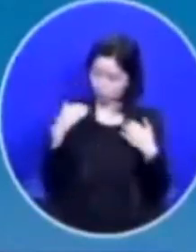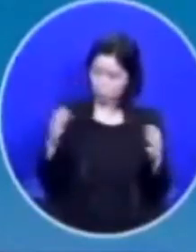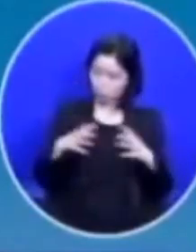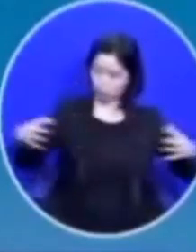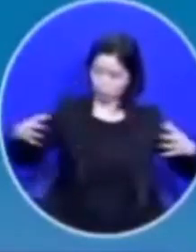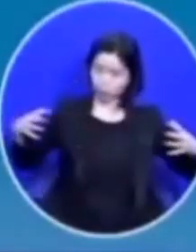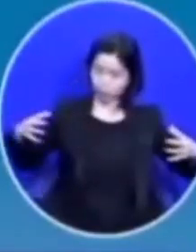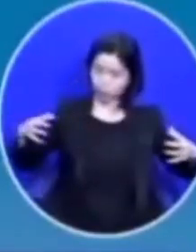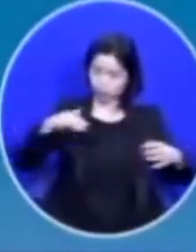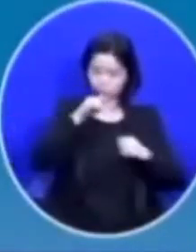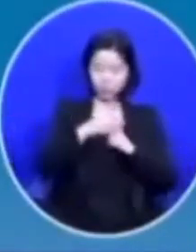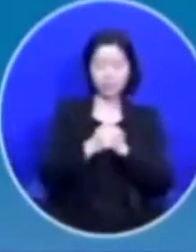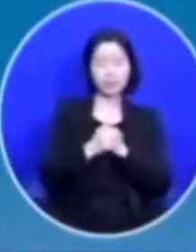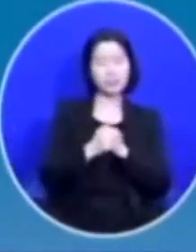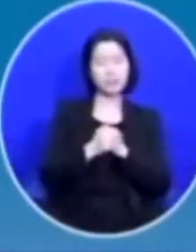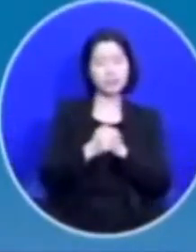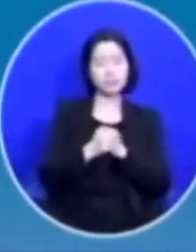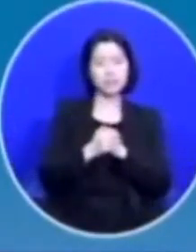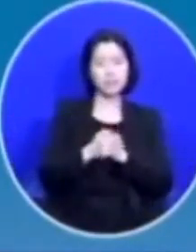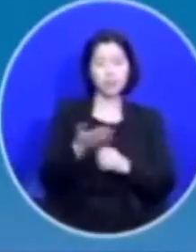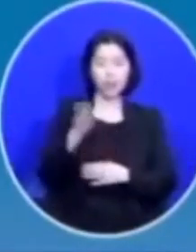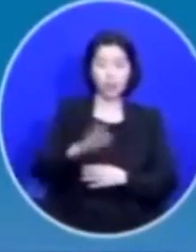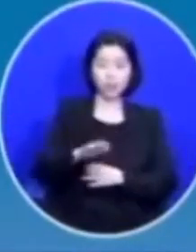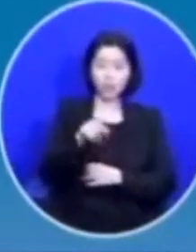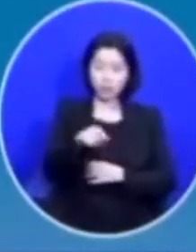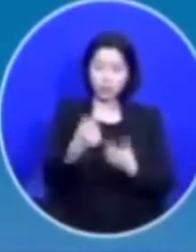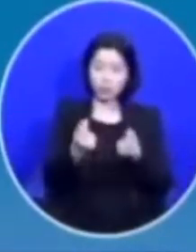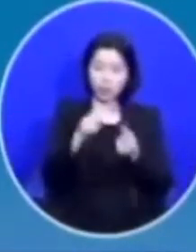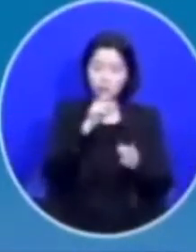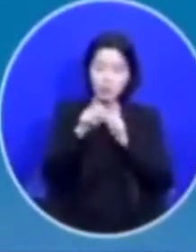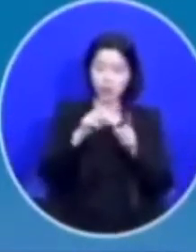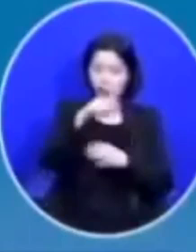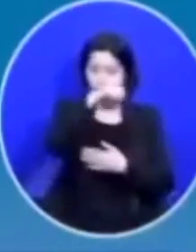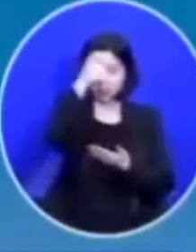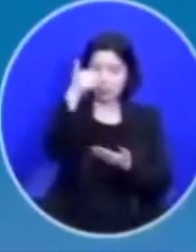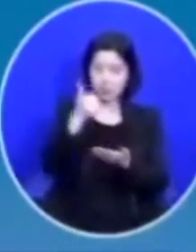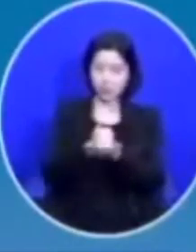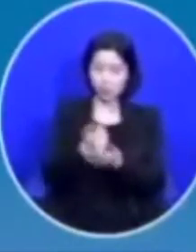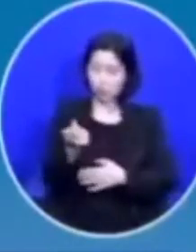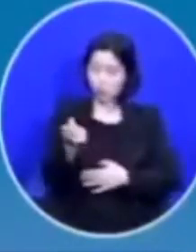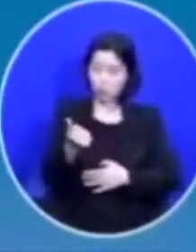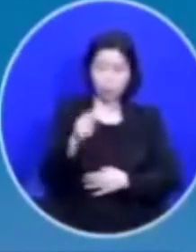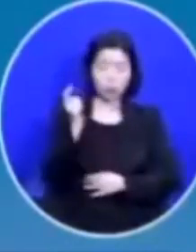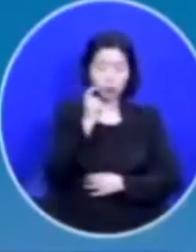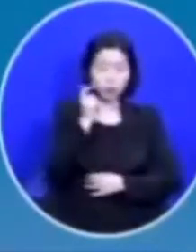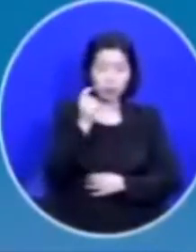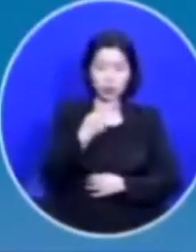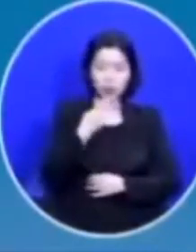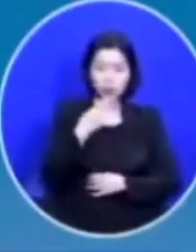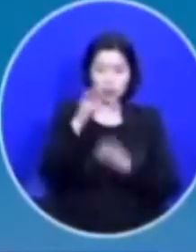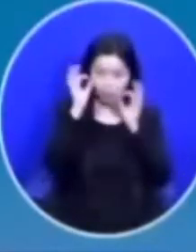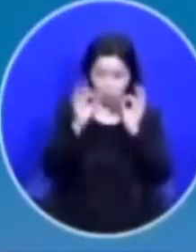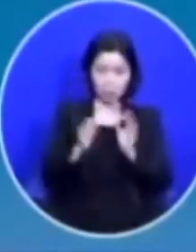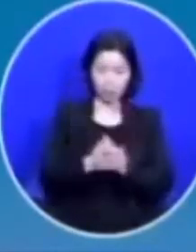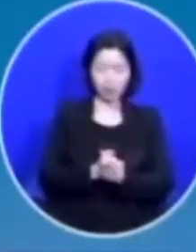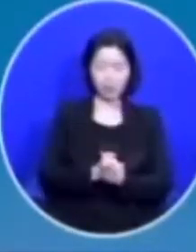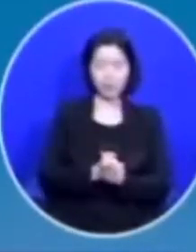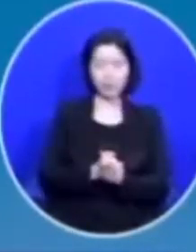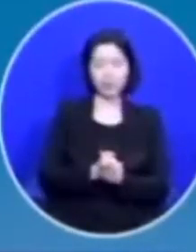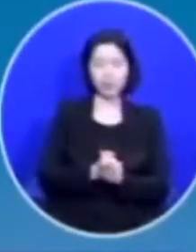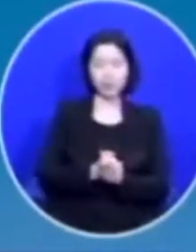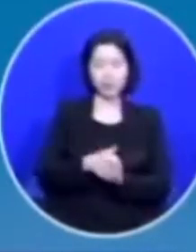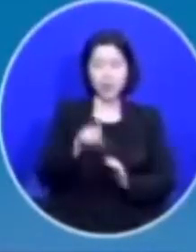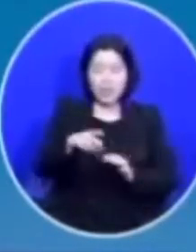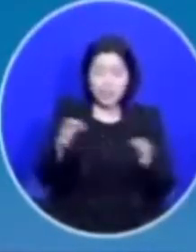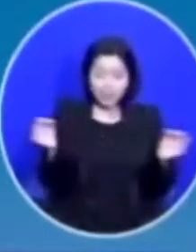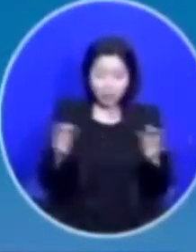때문입니다 그런데 그렇게 말하는 장로님은 조금도 거짓이 없어 보였어요 그